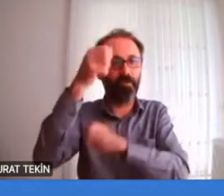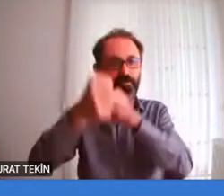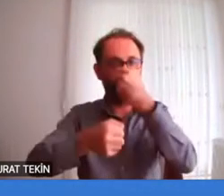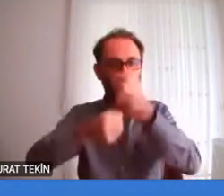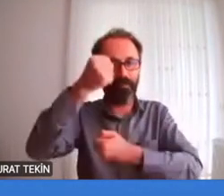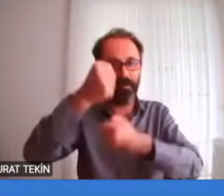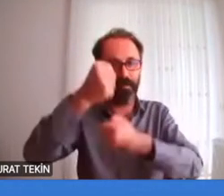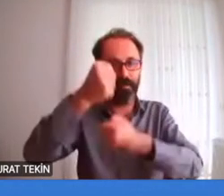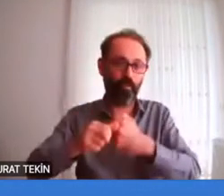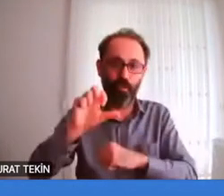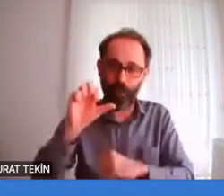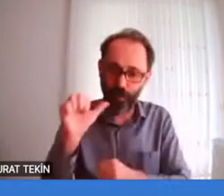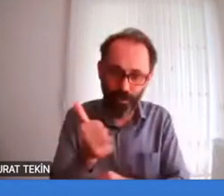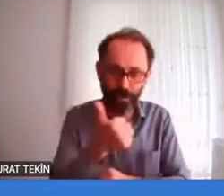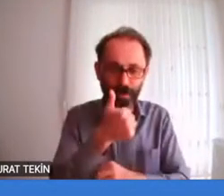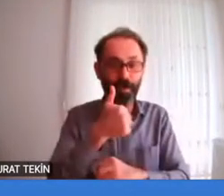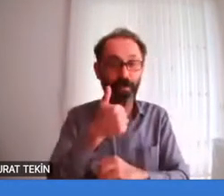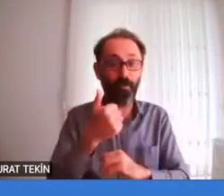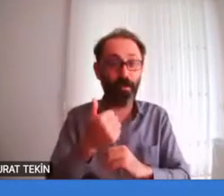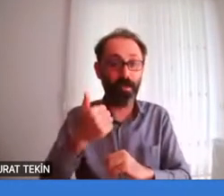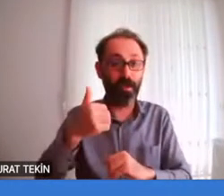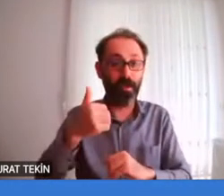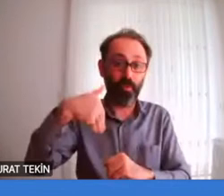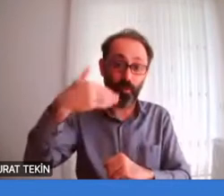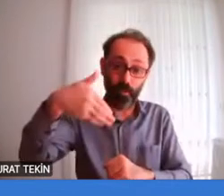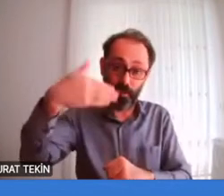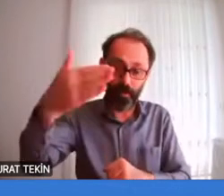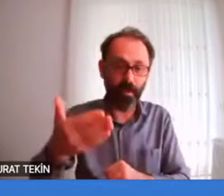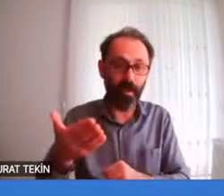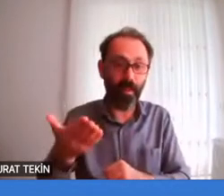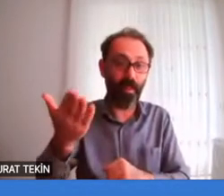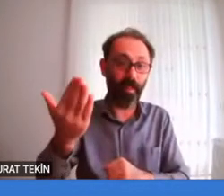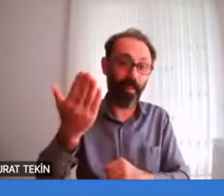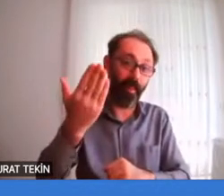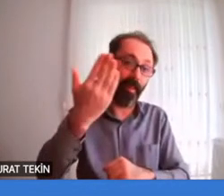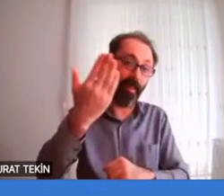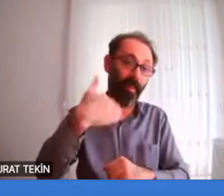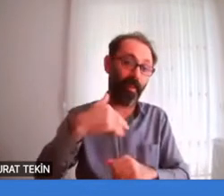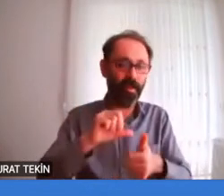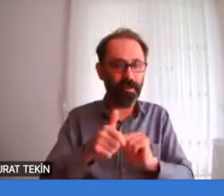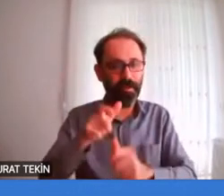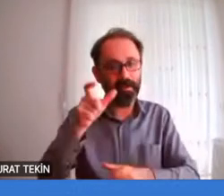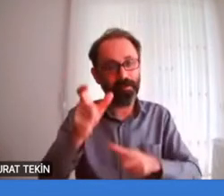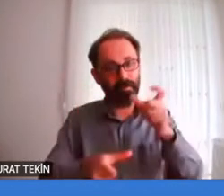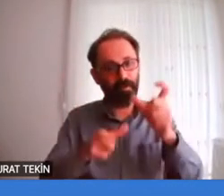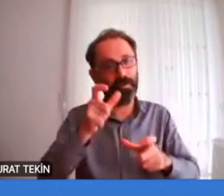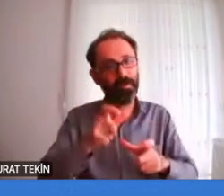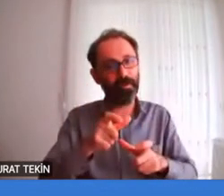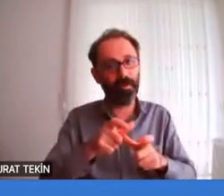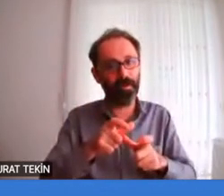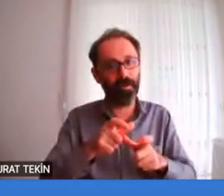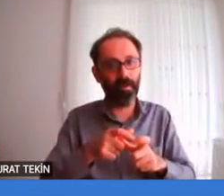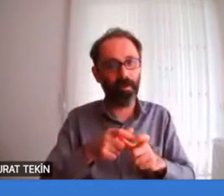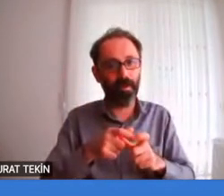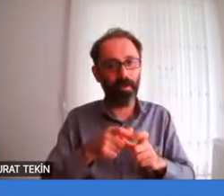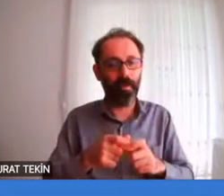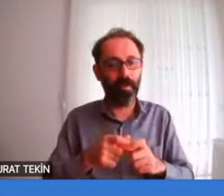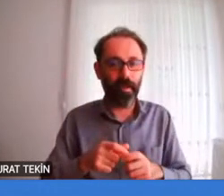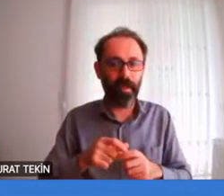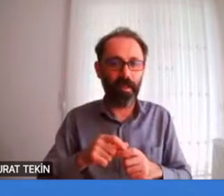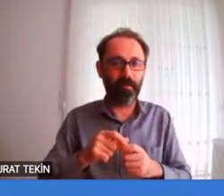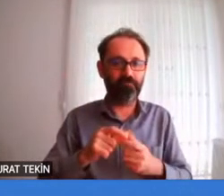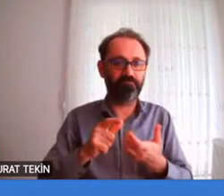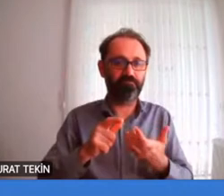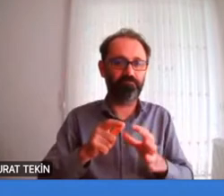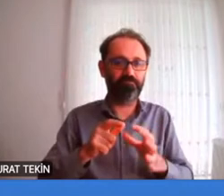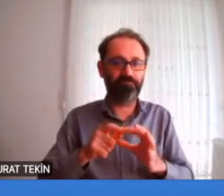çalışıyoruz. Bizden sonraki gelecek olanlar da inançlı ve azimli olursa gerçekten çok büyük başarılar